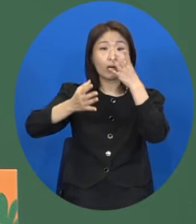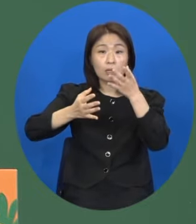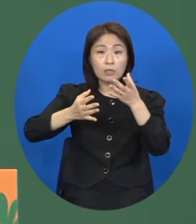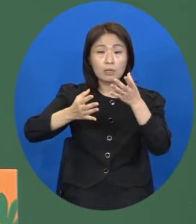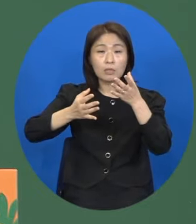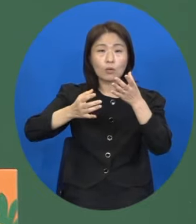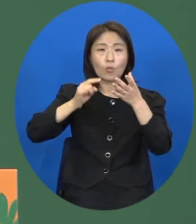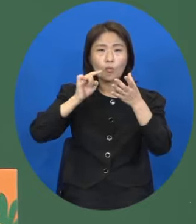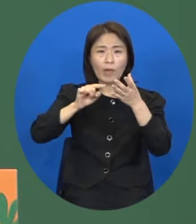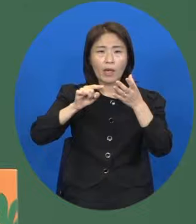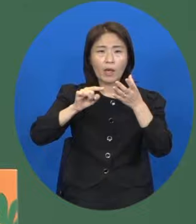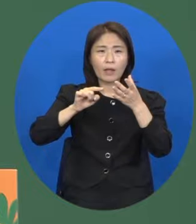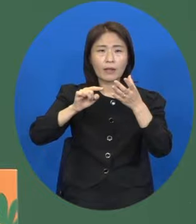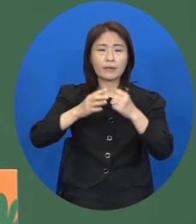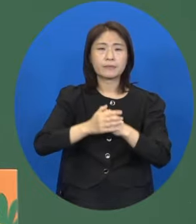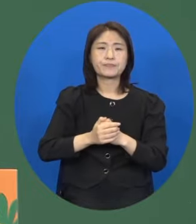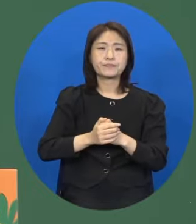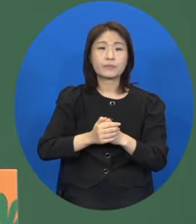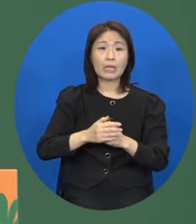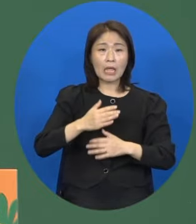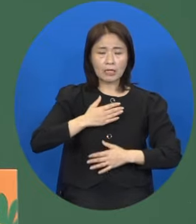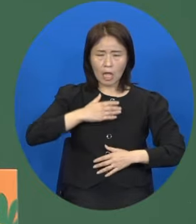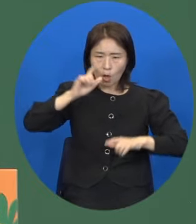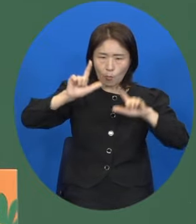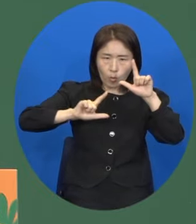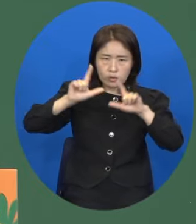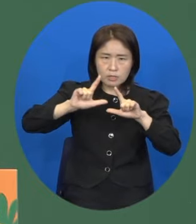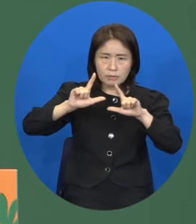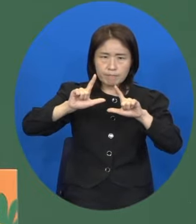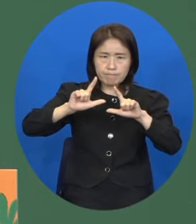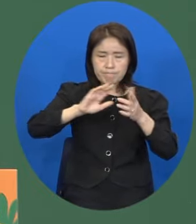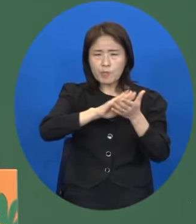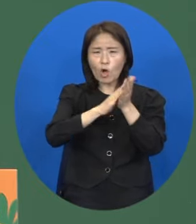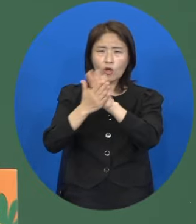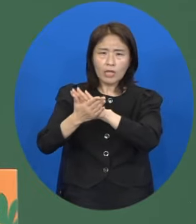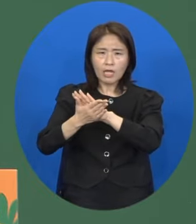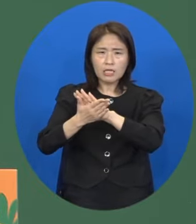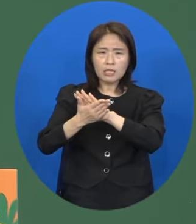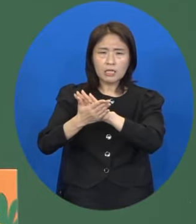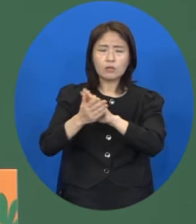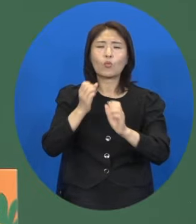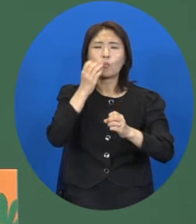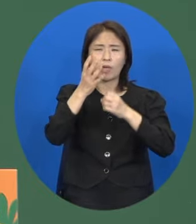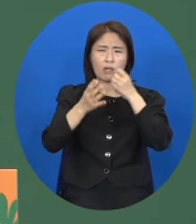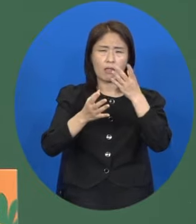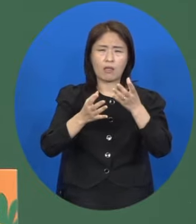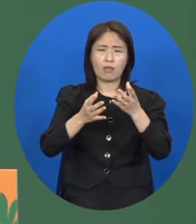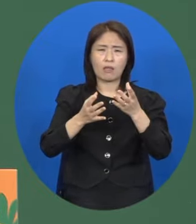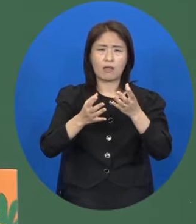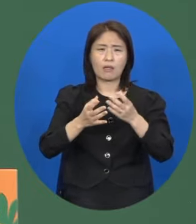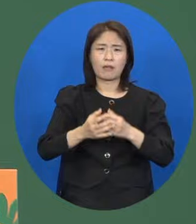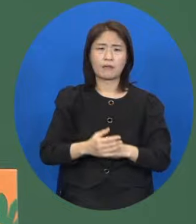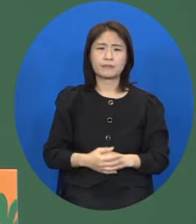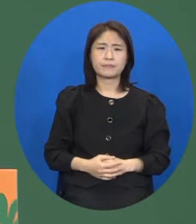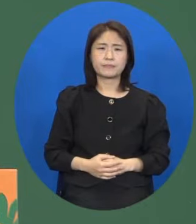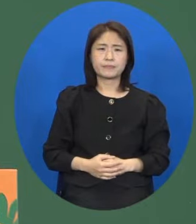회복되었음을 정체성이 회복되었음을 보여주는 구절 아니겠습니까?